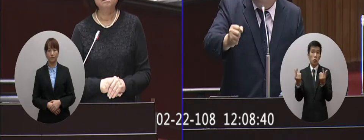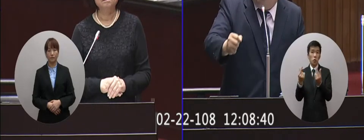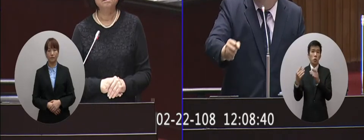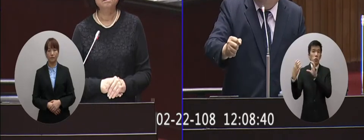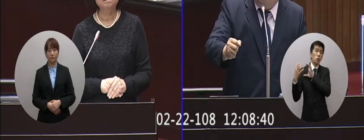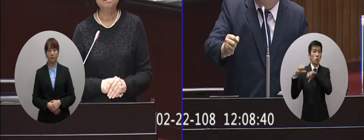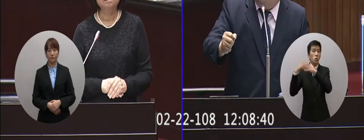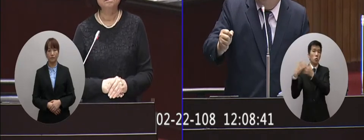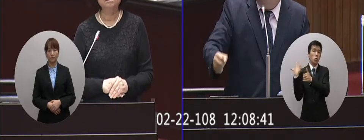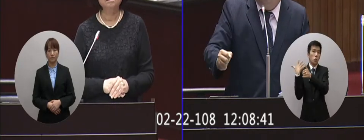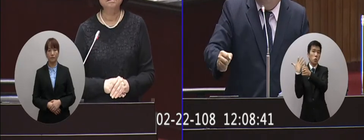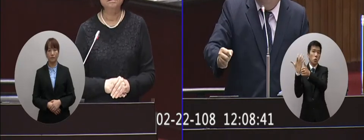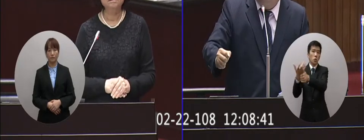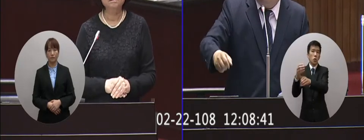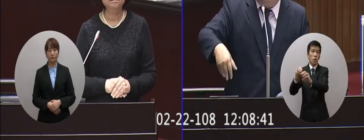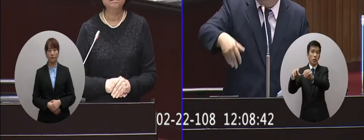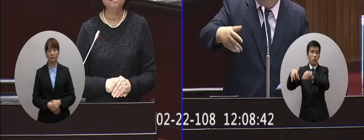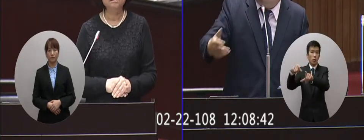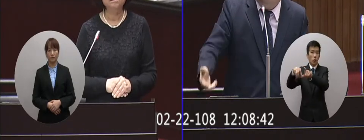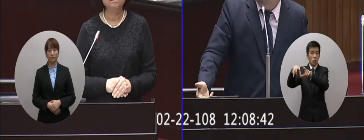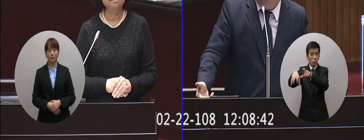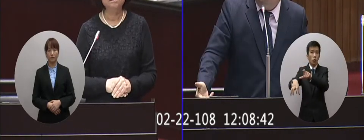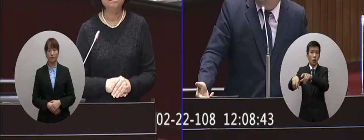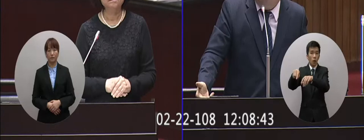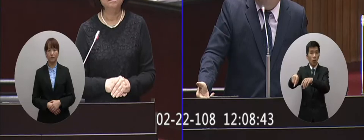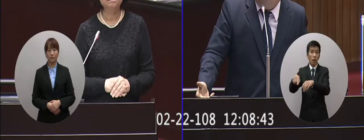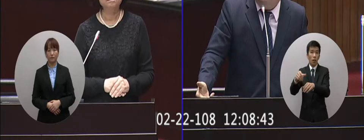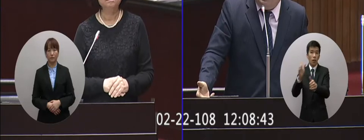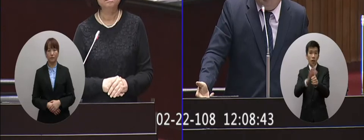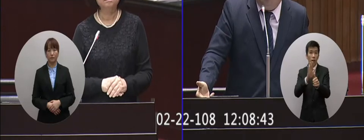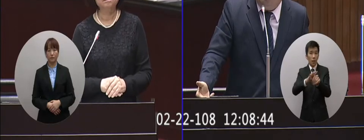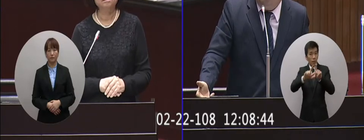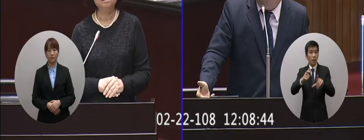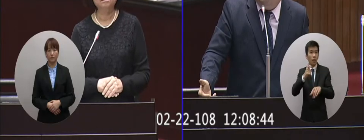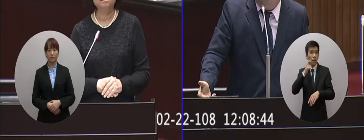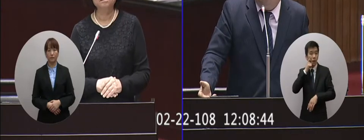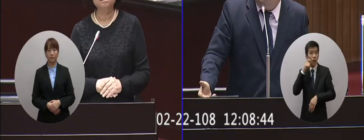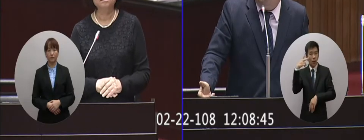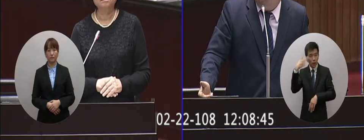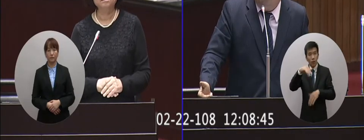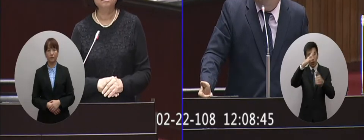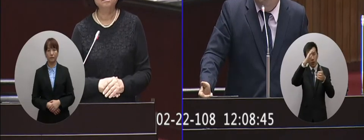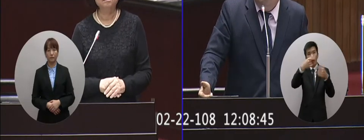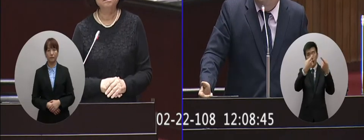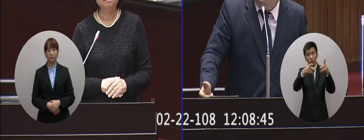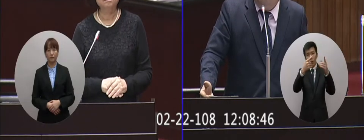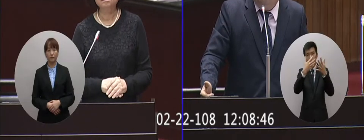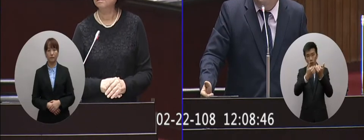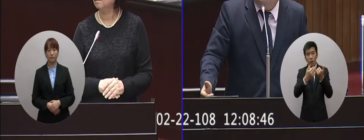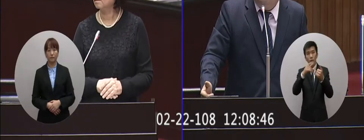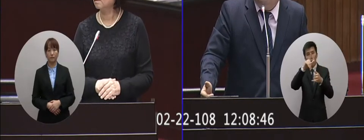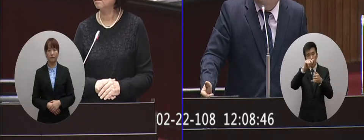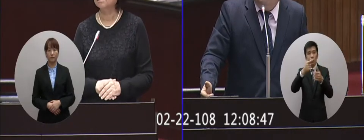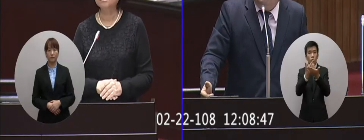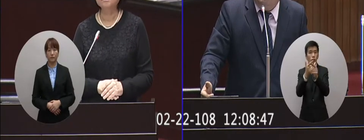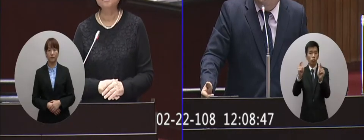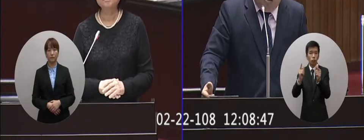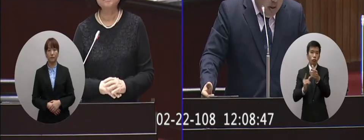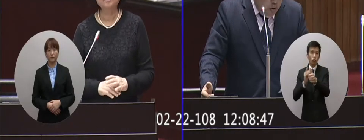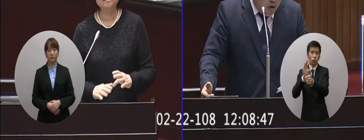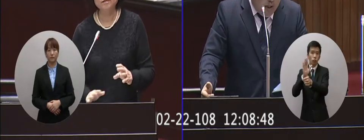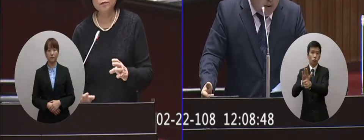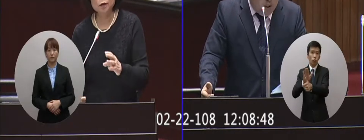公所，但是公所的能量会不足，所以他还是得需要有大学有教授的一个投入。那这部分